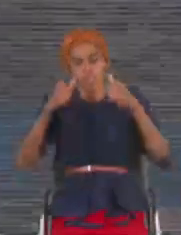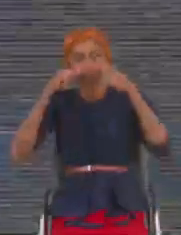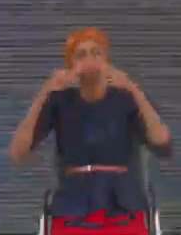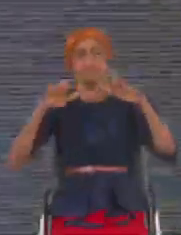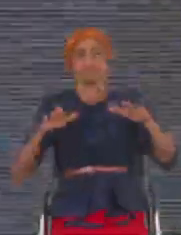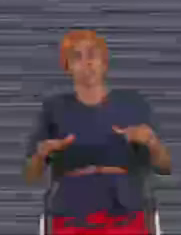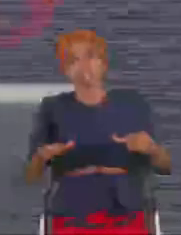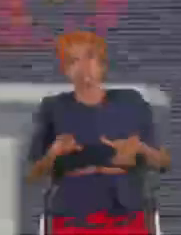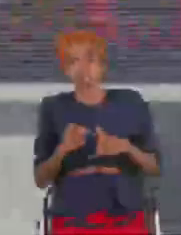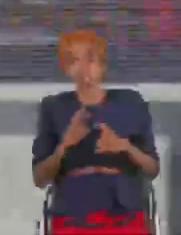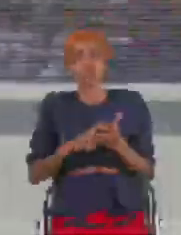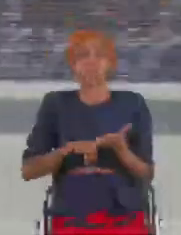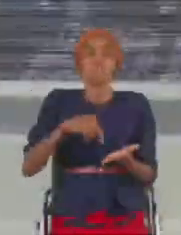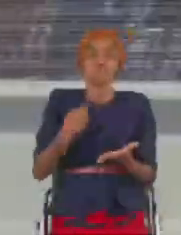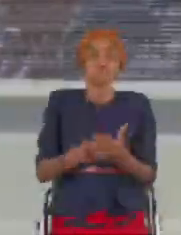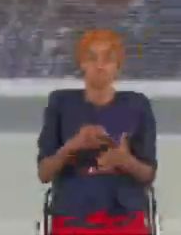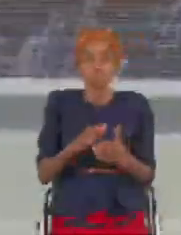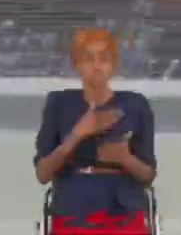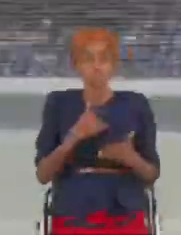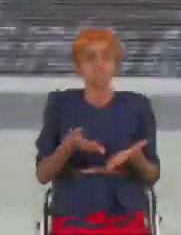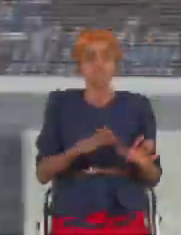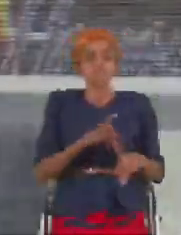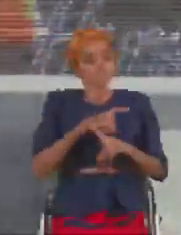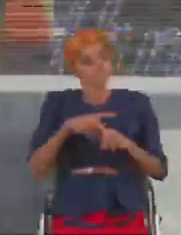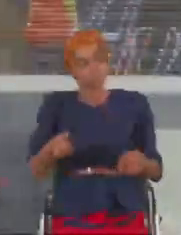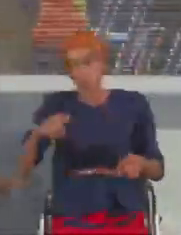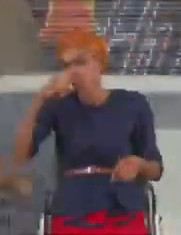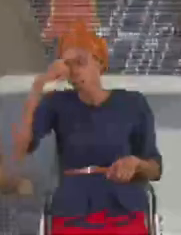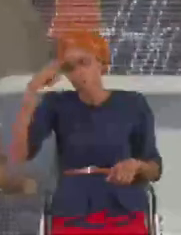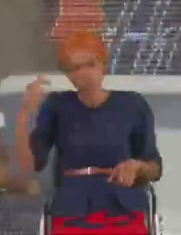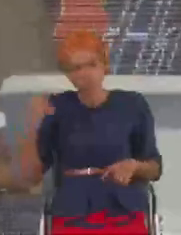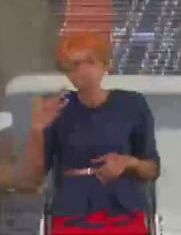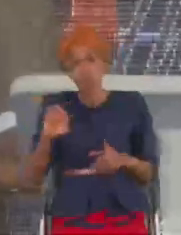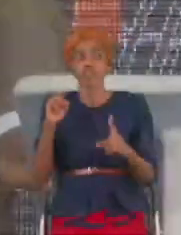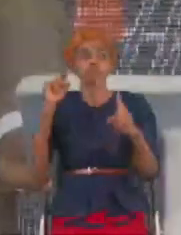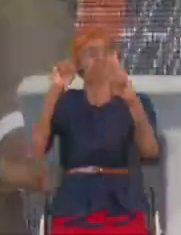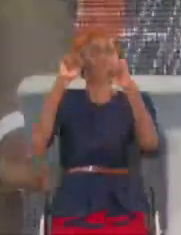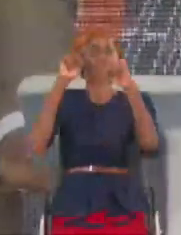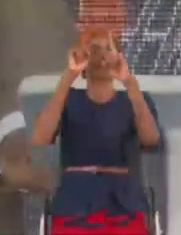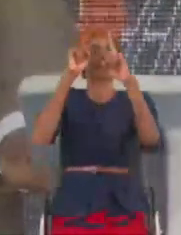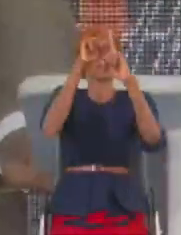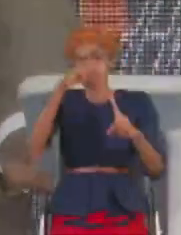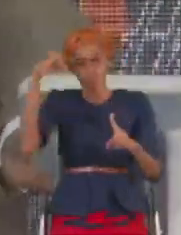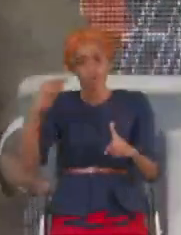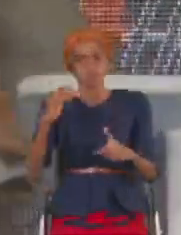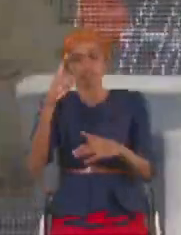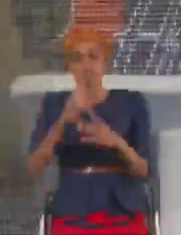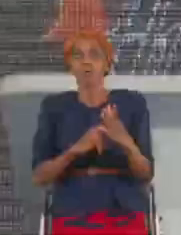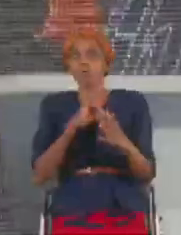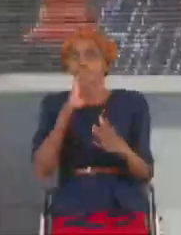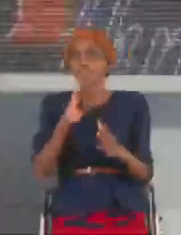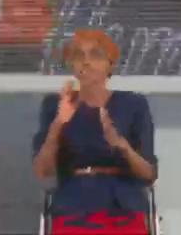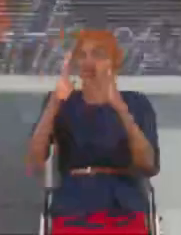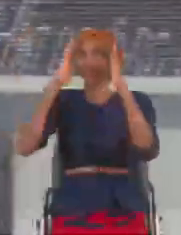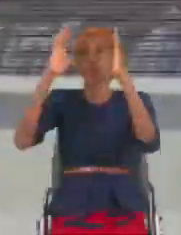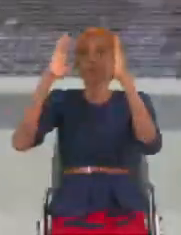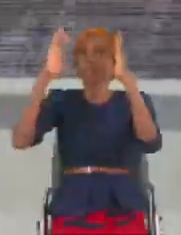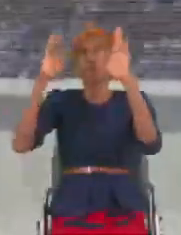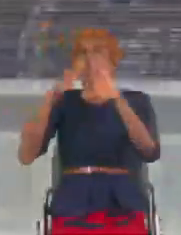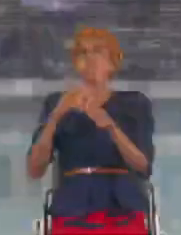s'il veut tomber et maury maire à cause de l'objectif à cause de ce qu'ils visent